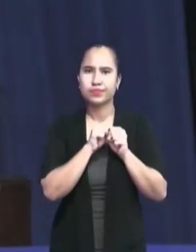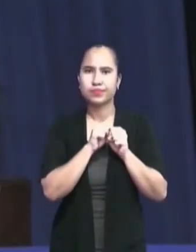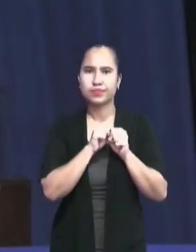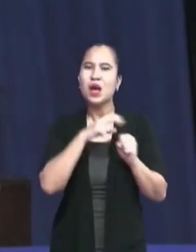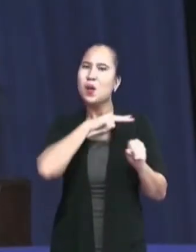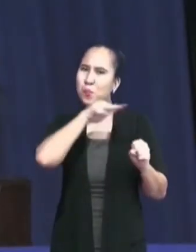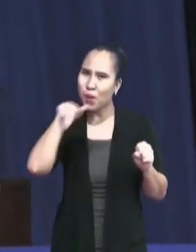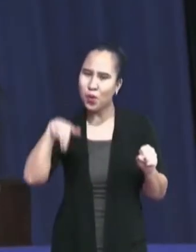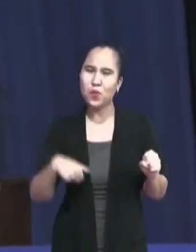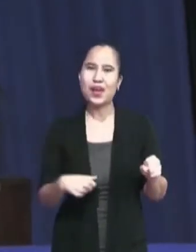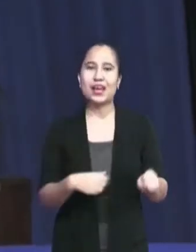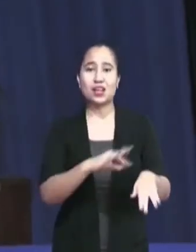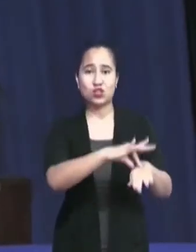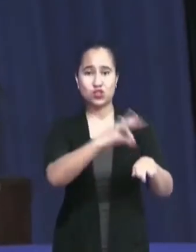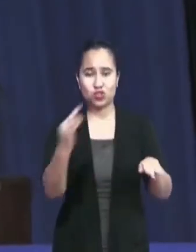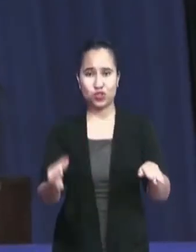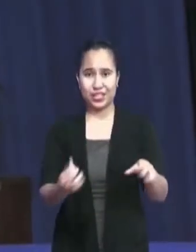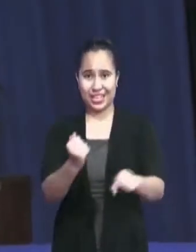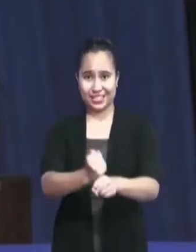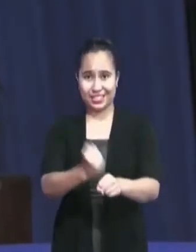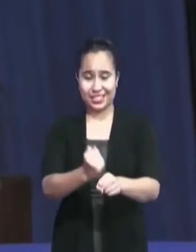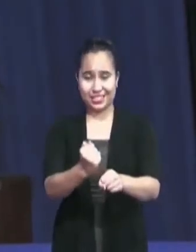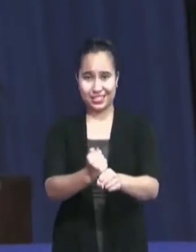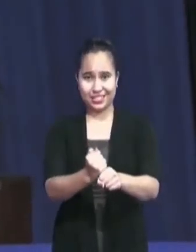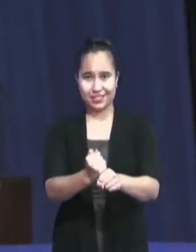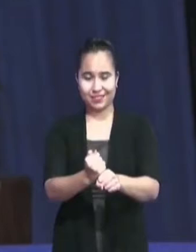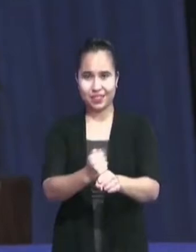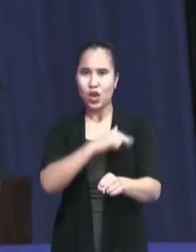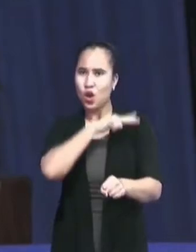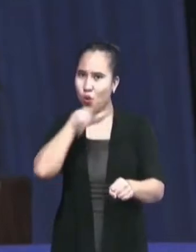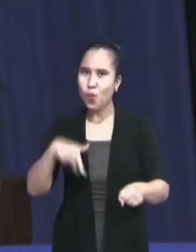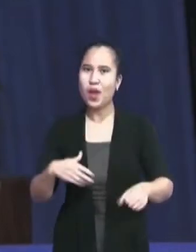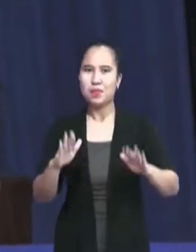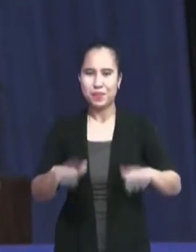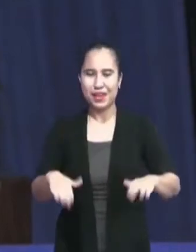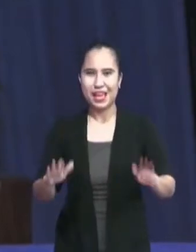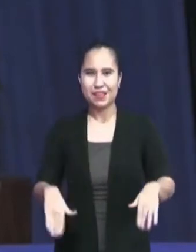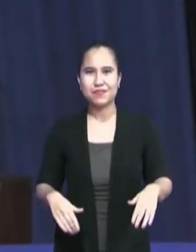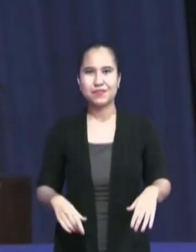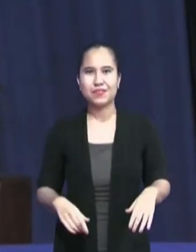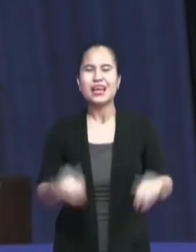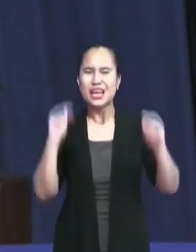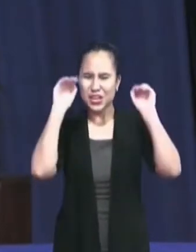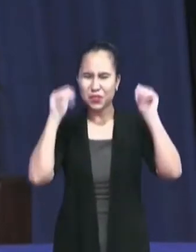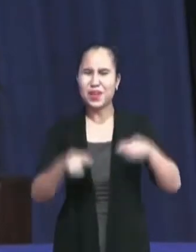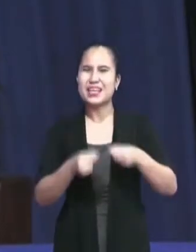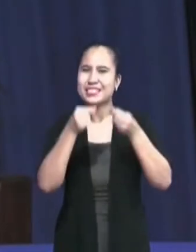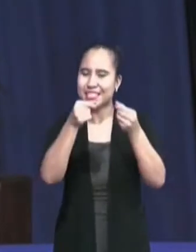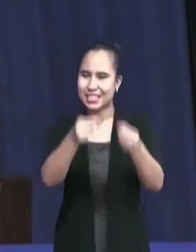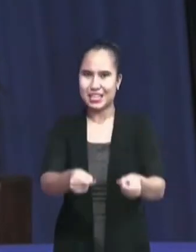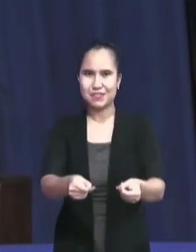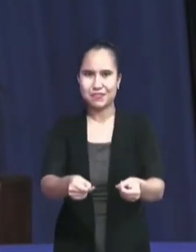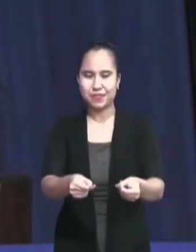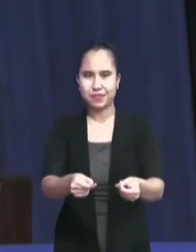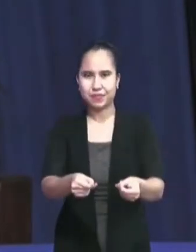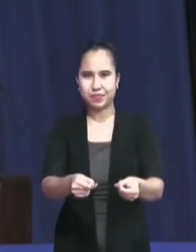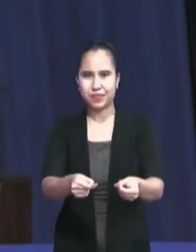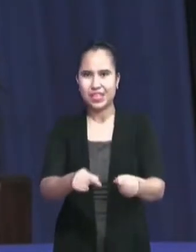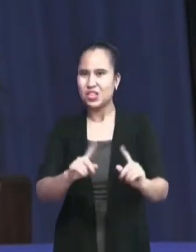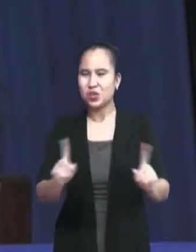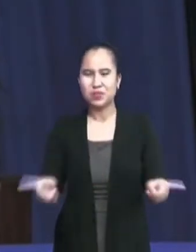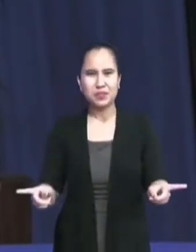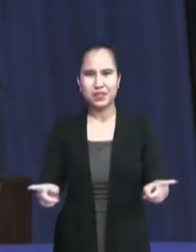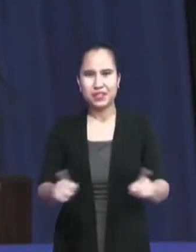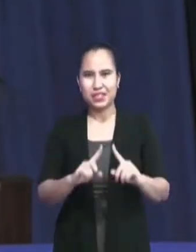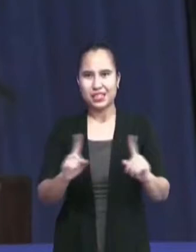als gezondheidszorgdiensten, wij blijven de mensen attenderen erop dat het niet is om iemand te